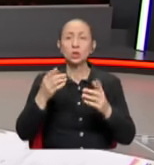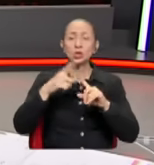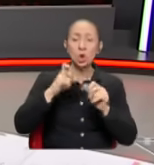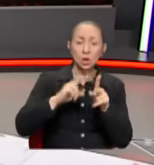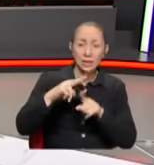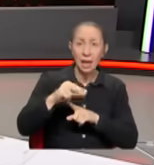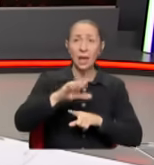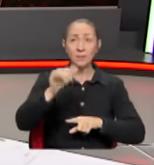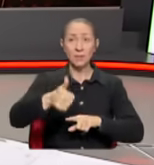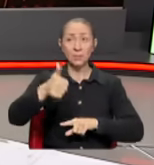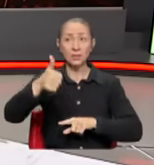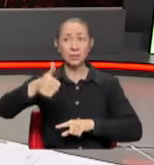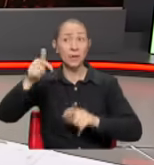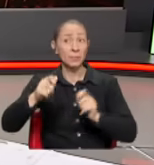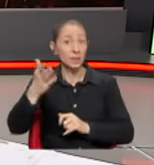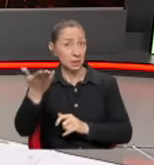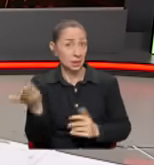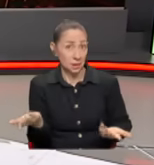TOKİ filan onların hepsinin başındaydı.